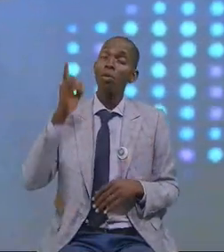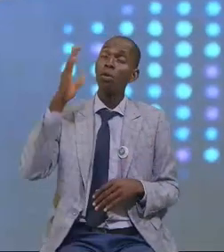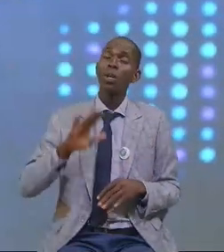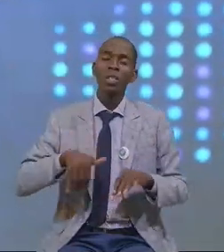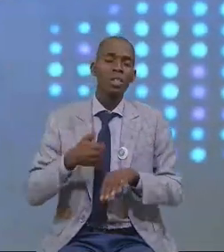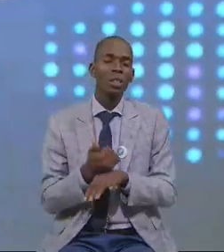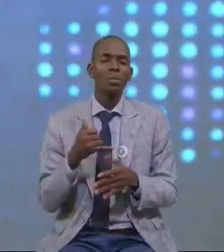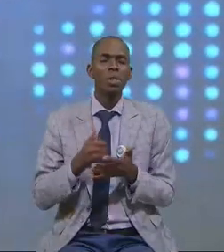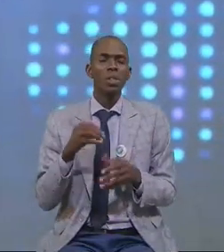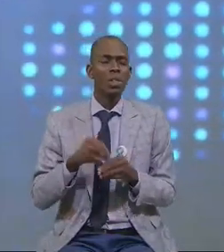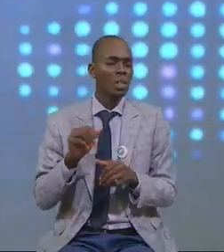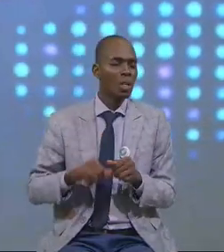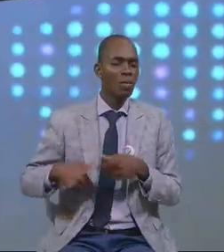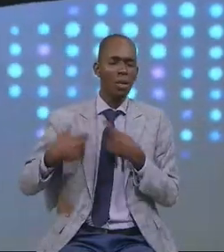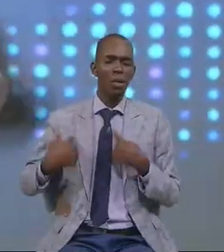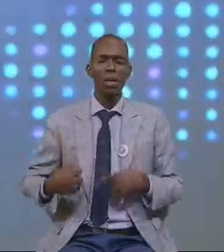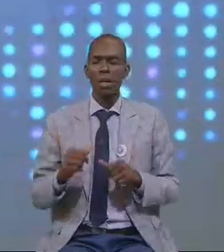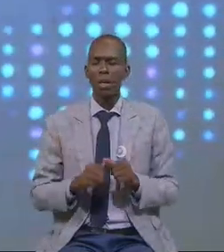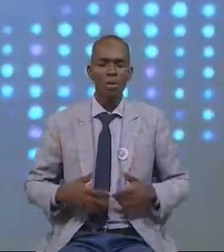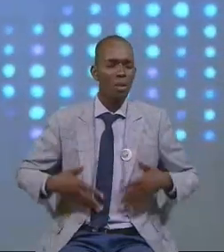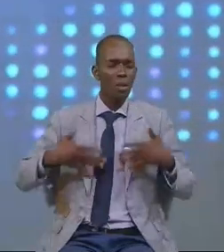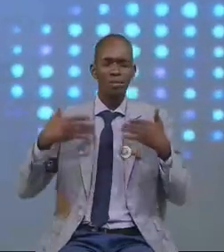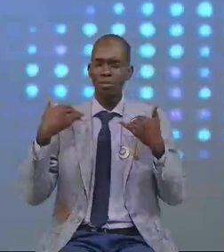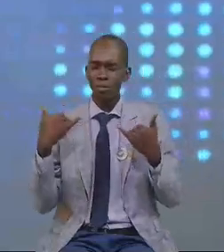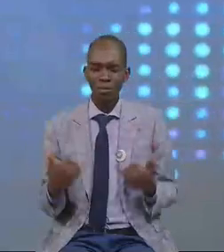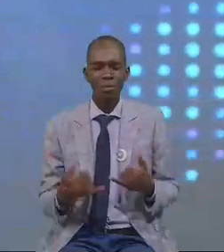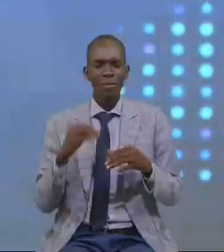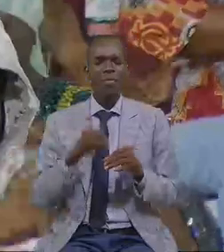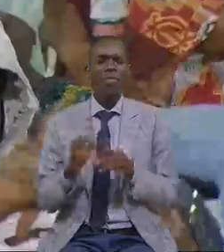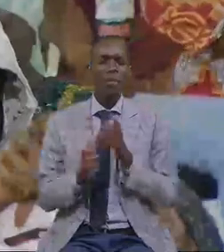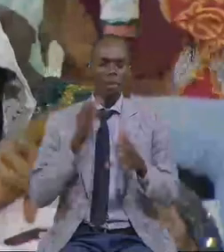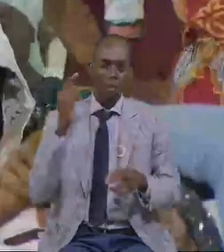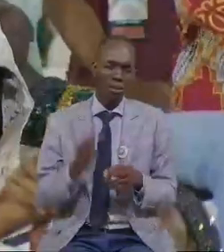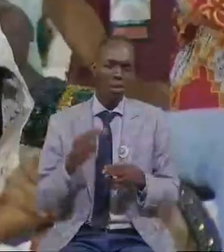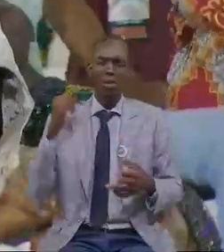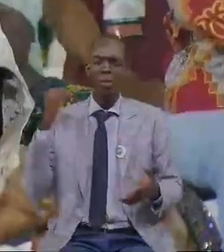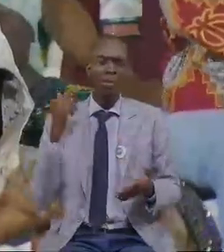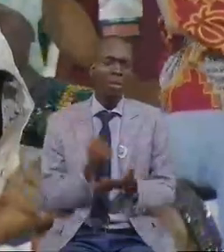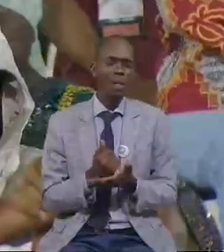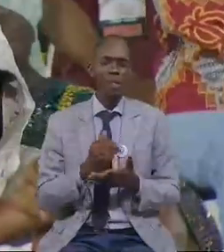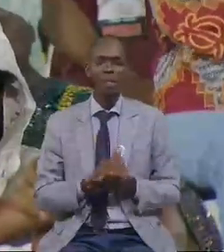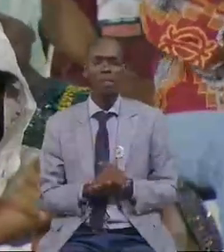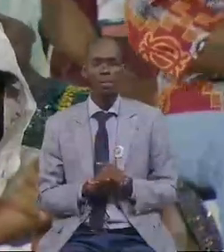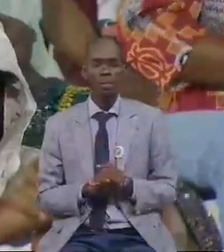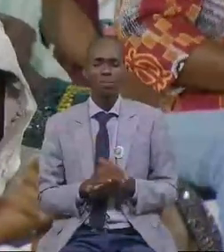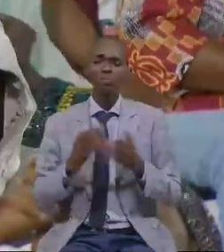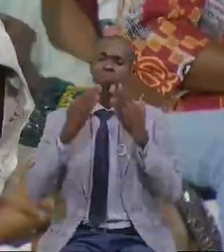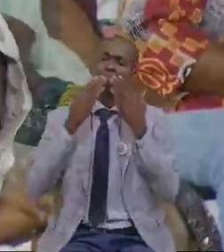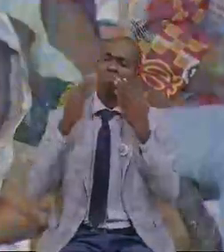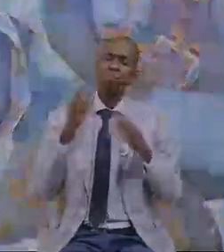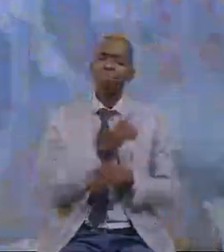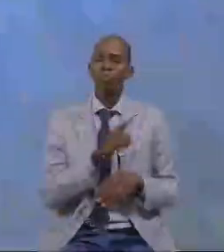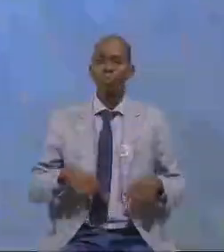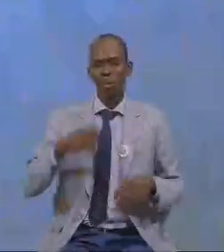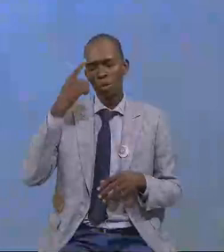dans chaque cœur, dans chaque vie, maintenant, au nom de Jésus-Christ. Merci Seigneur, parce que